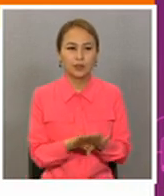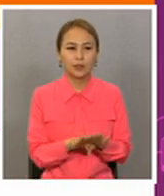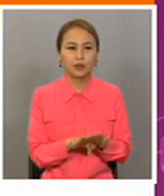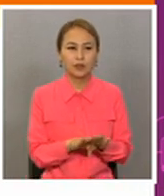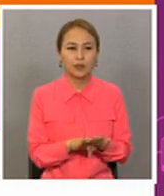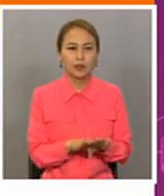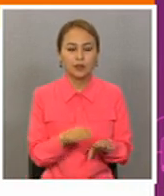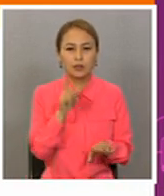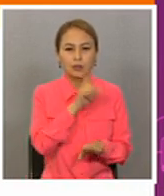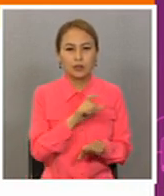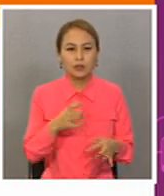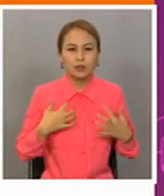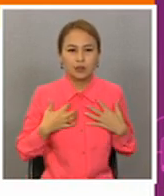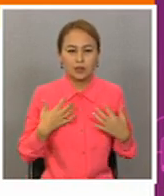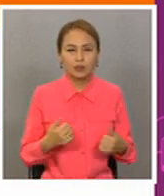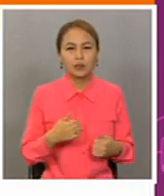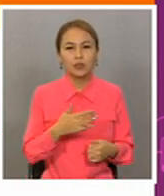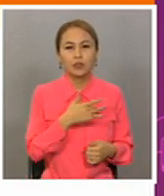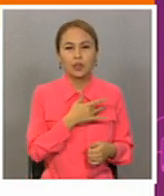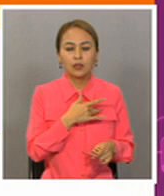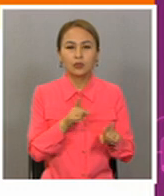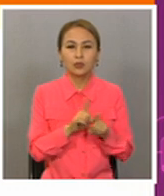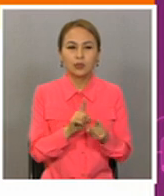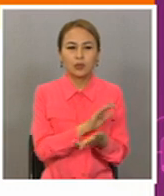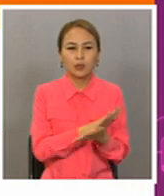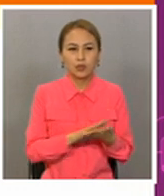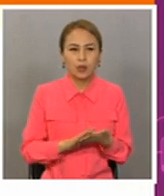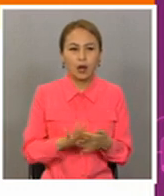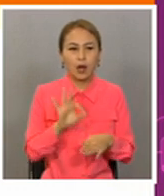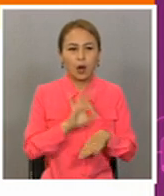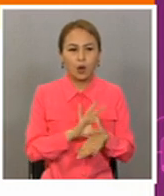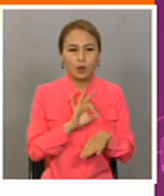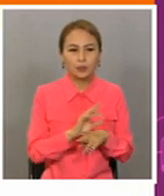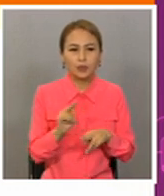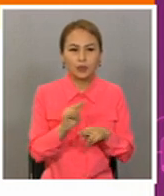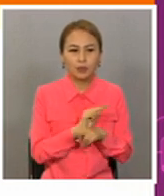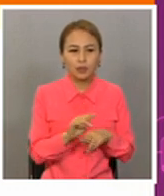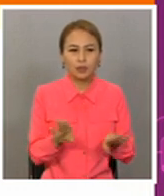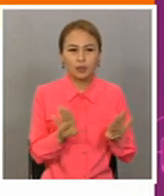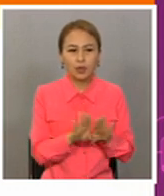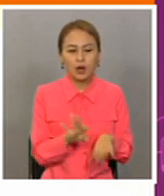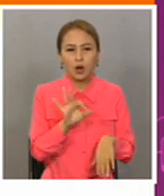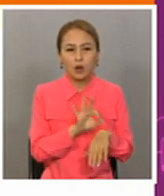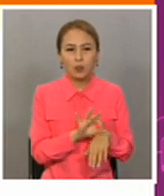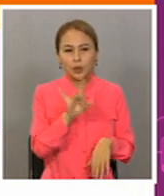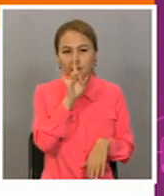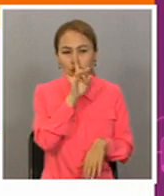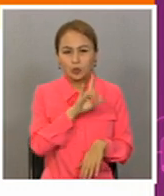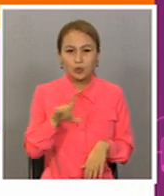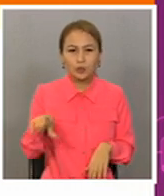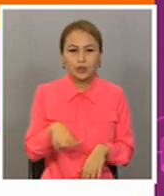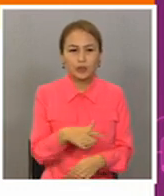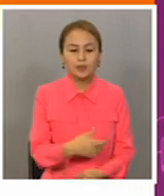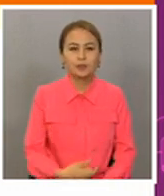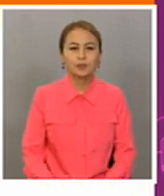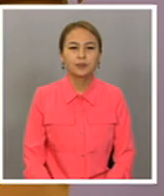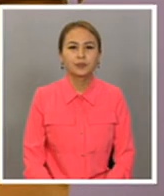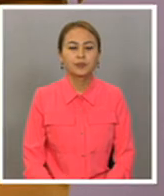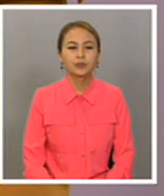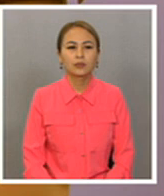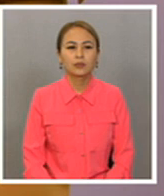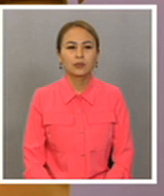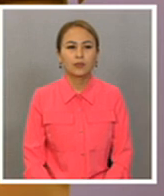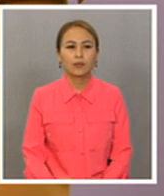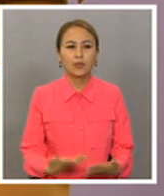сау адамның жаны да сау болады екен. Ауырып, еміз дегенше – ауырмайтын жол ізде.